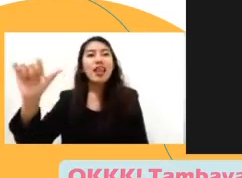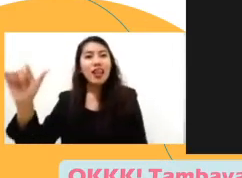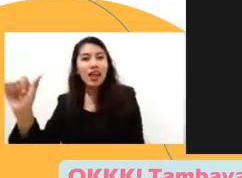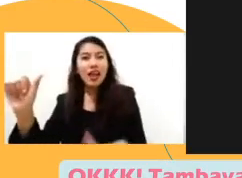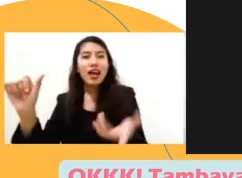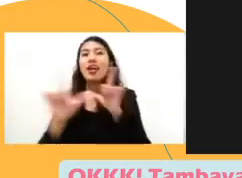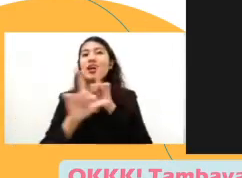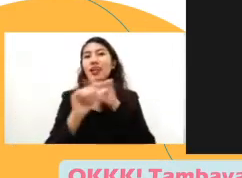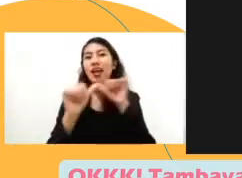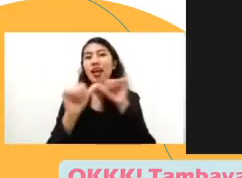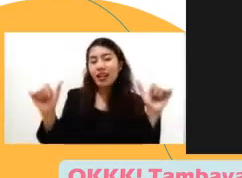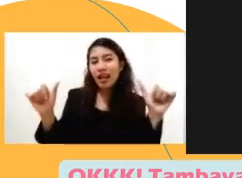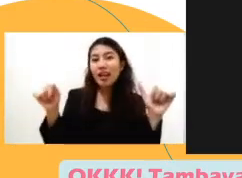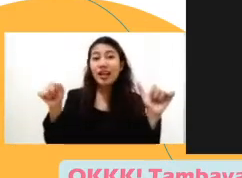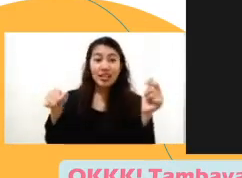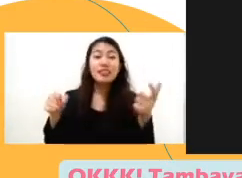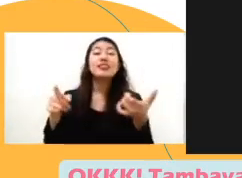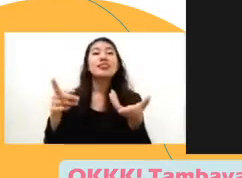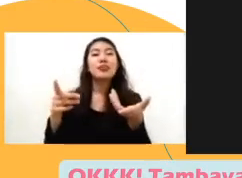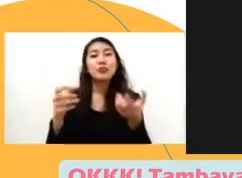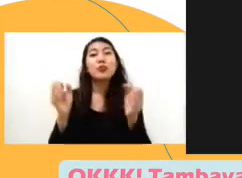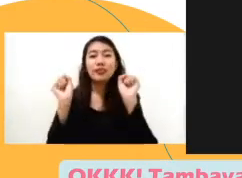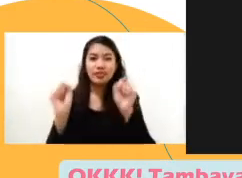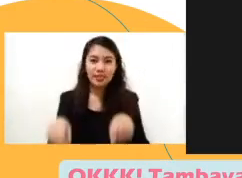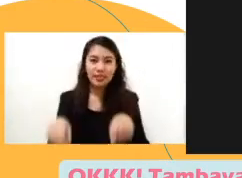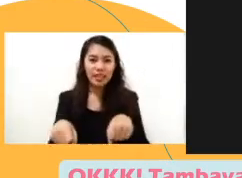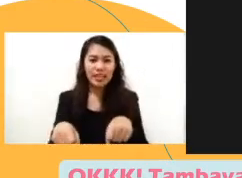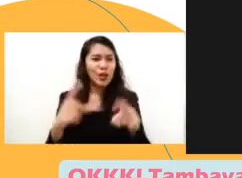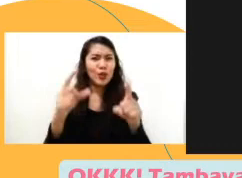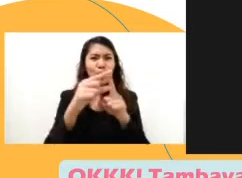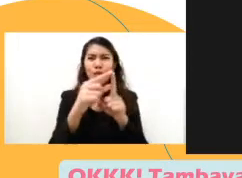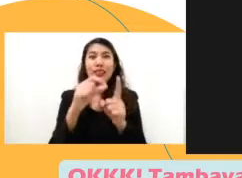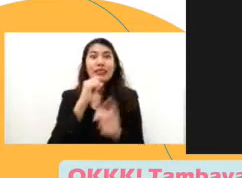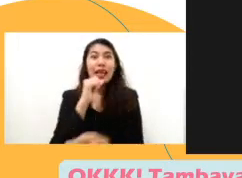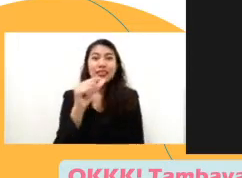A 90s, very 90s songs, yung mga ganon.